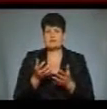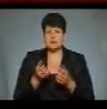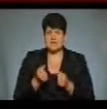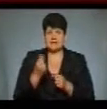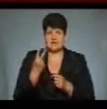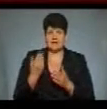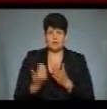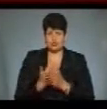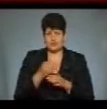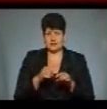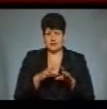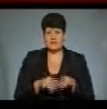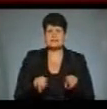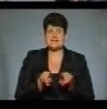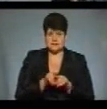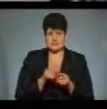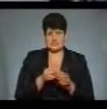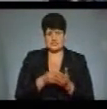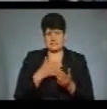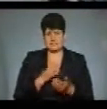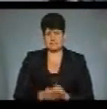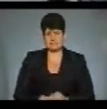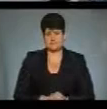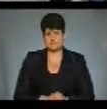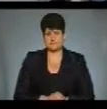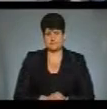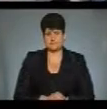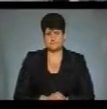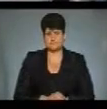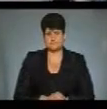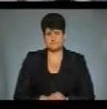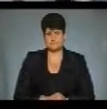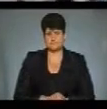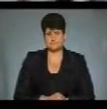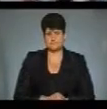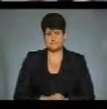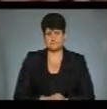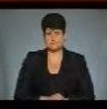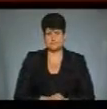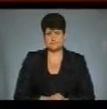2 нових рішення з тими ж цінами. Соломія Струс, Андрій Прокопів, новини.